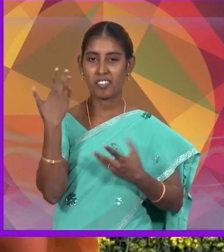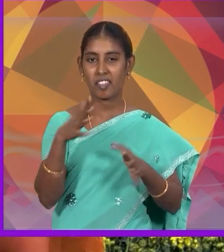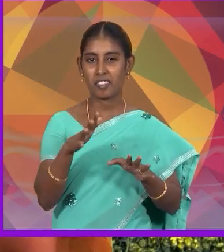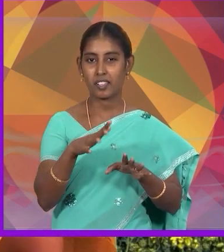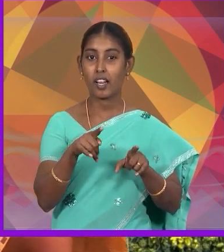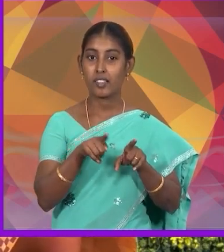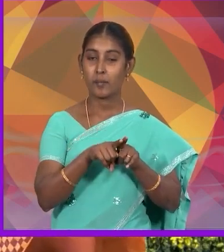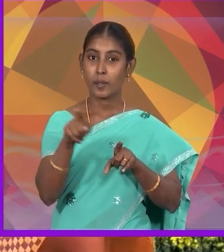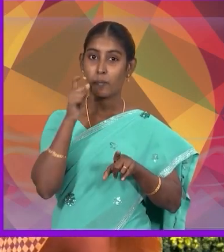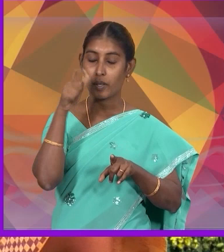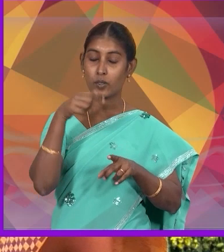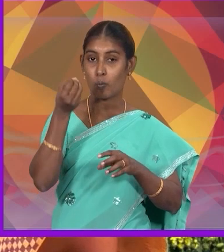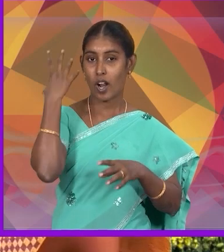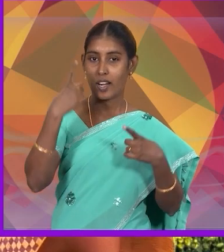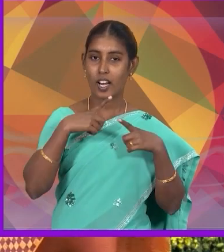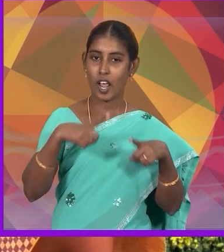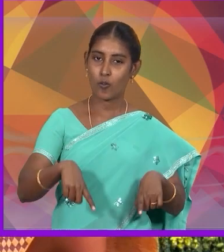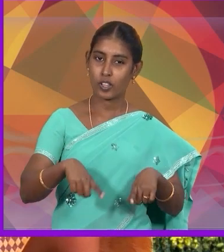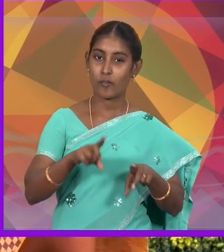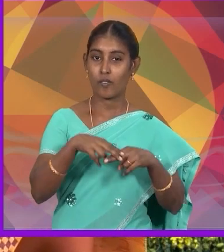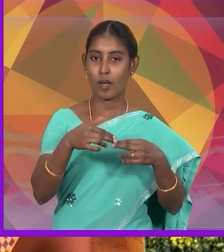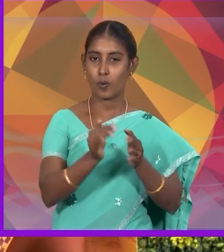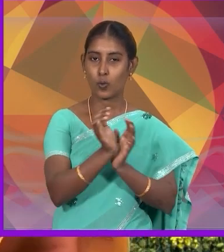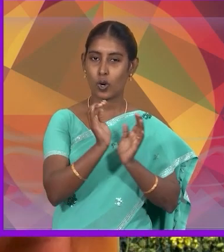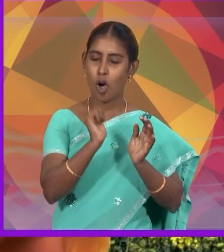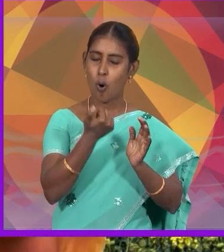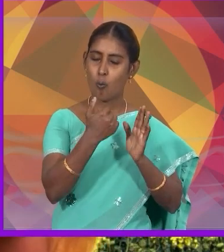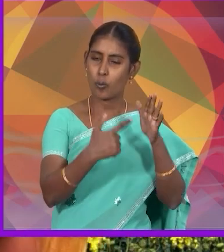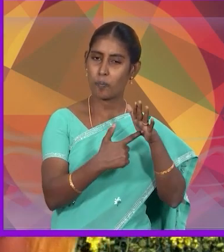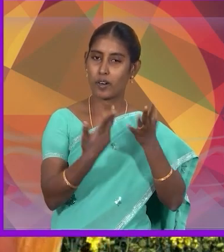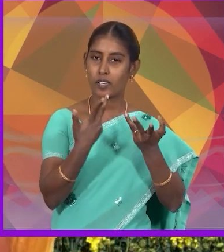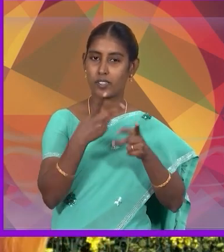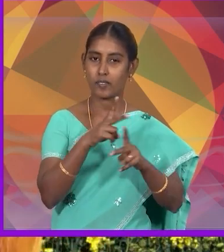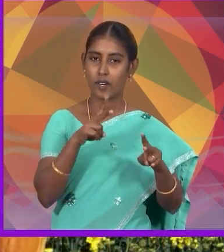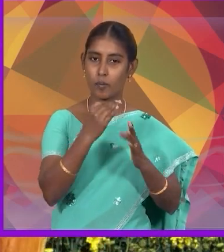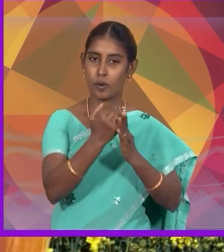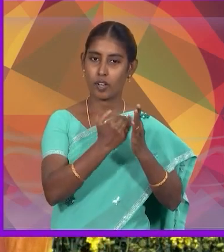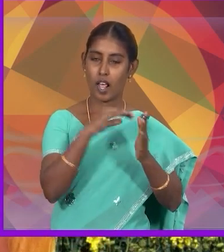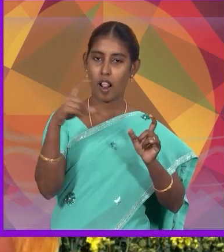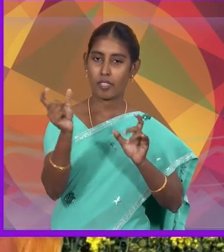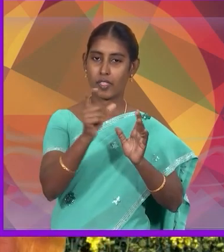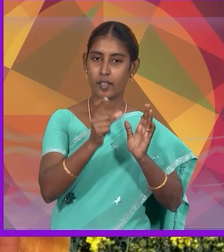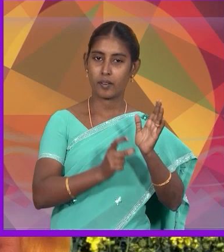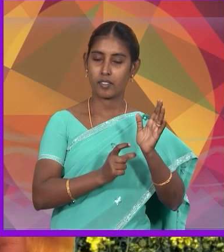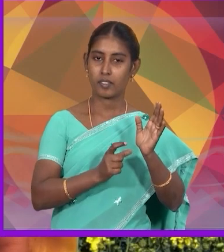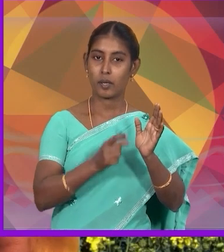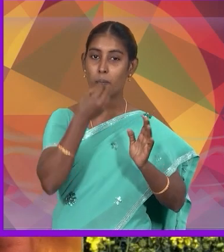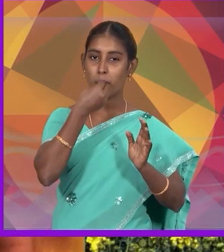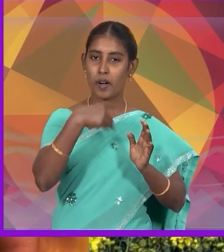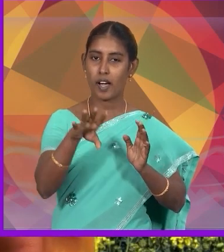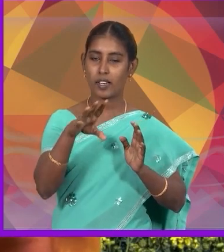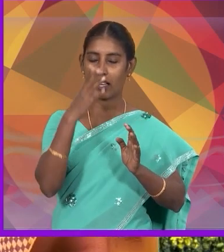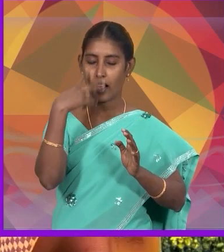சமூகத்துக்கு ஆற்றிய துண்டுகள், அந்த குடும்பத்துல அவர் எவ்வளவு முக்கியமானவங்க அப்படிங்கிற பாடக்கூடிய பாடல்